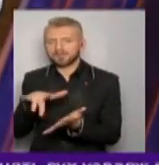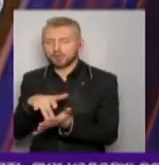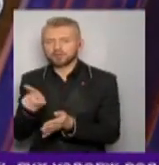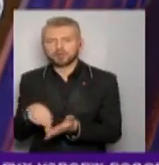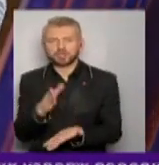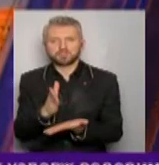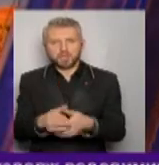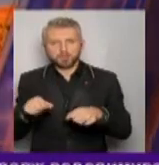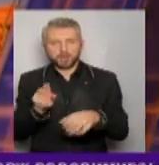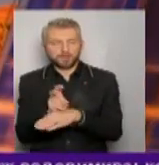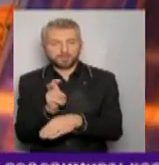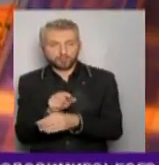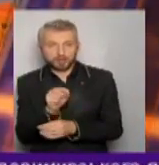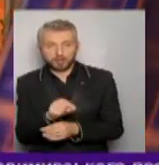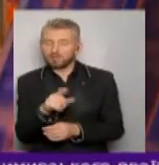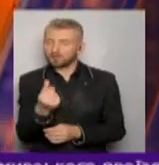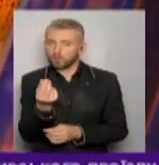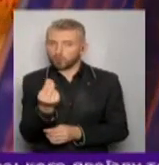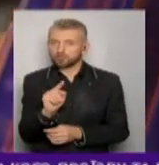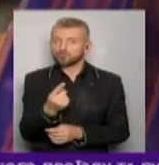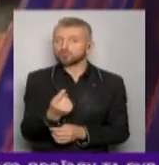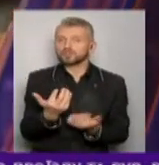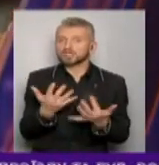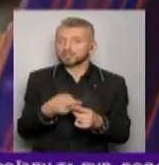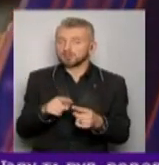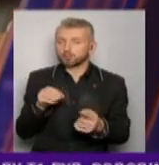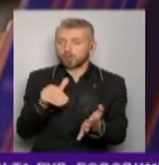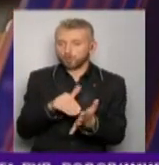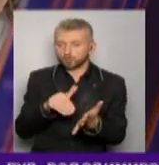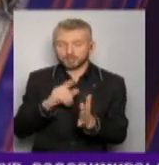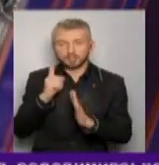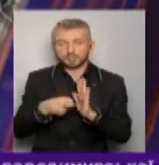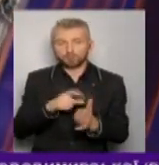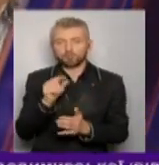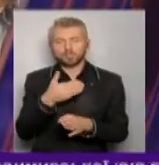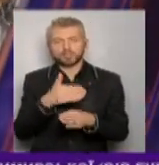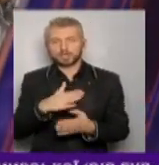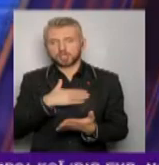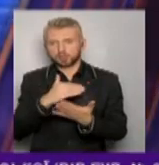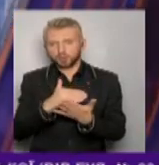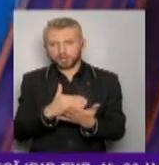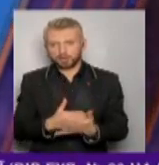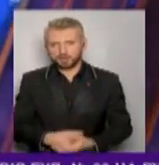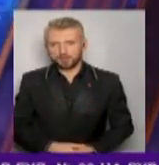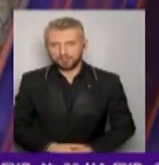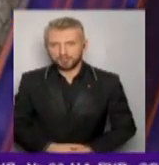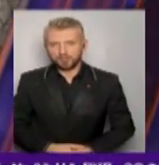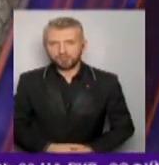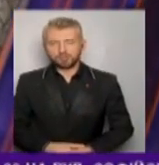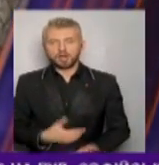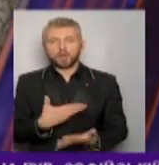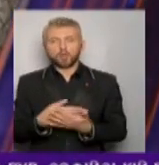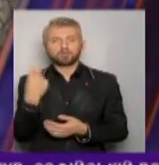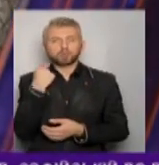матимуть право відвідувати їх, однак за гроші. Чому і скільки це буде коштувати, дізнаємося в першій частині нашої програми. А от